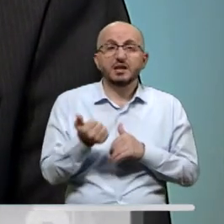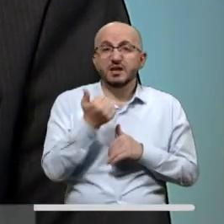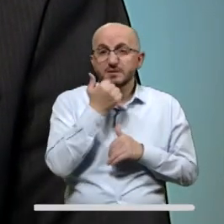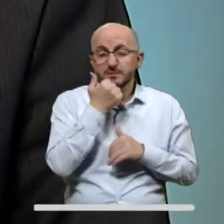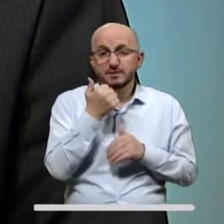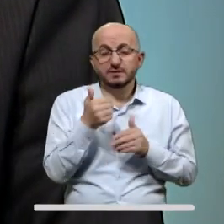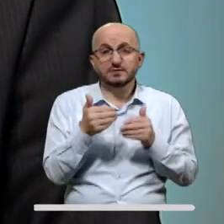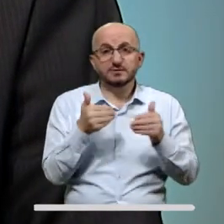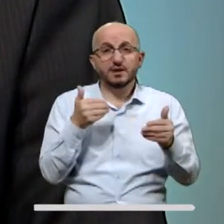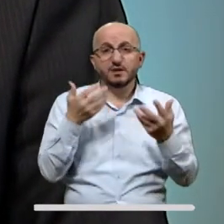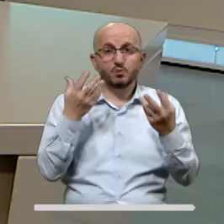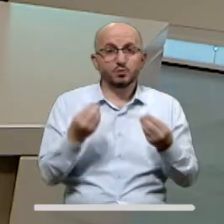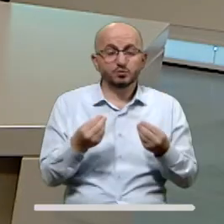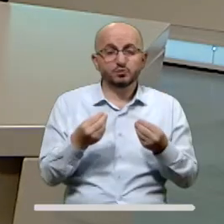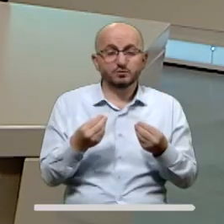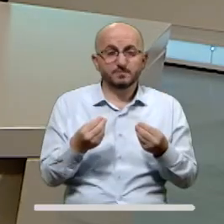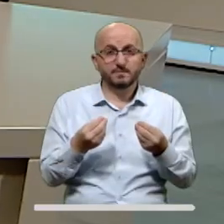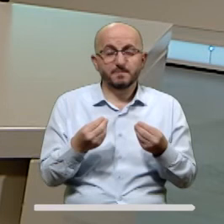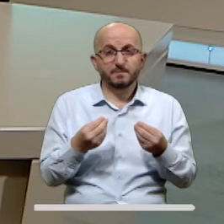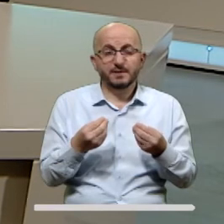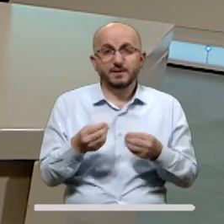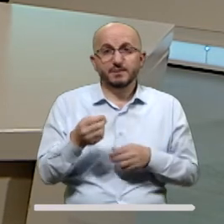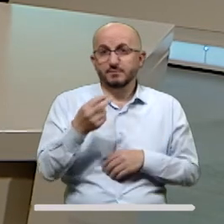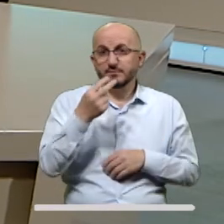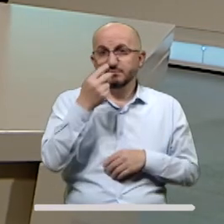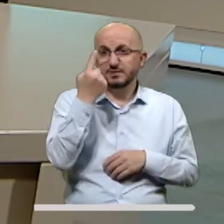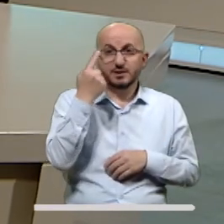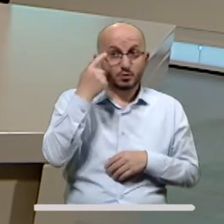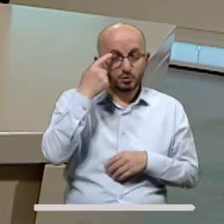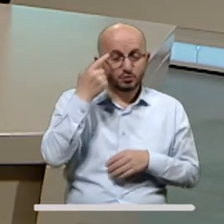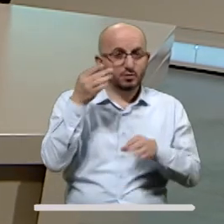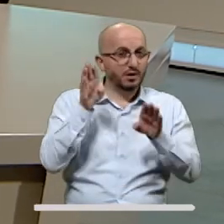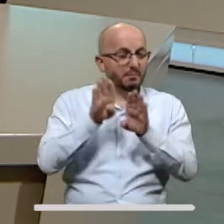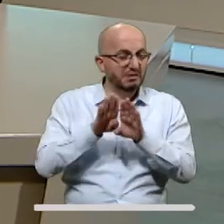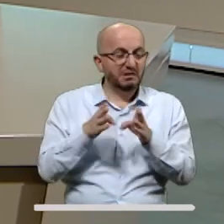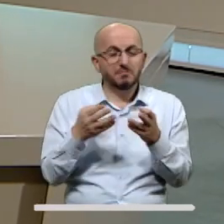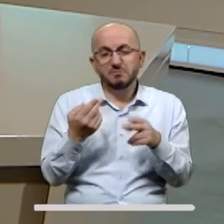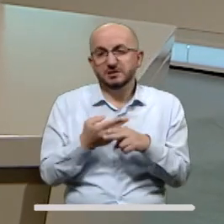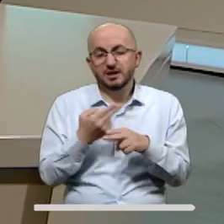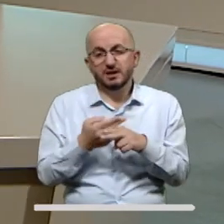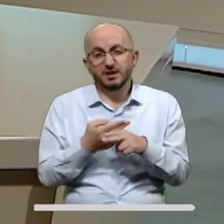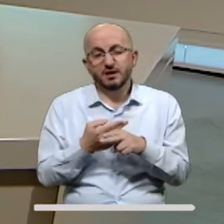olsun. Diğer ayıplar var. Mesela bir gözü görmeyen Evet. veya efendime söyleyeyim